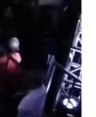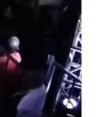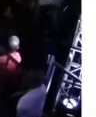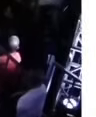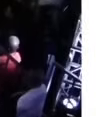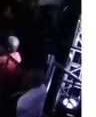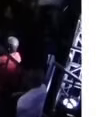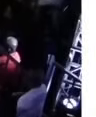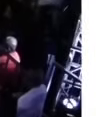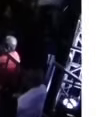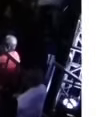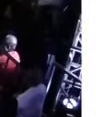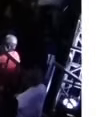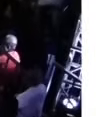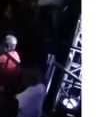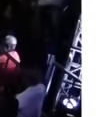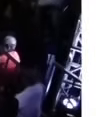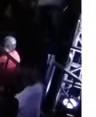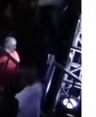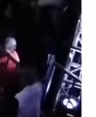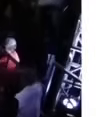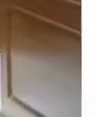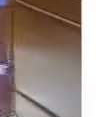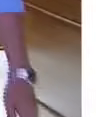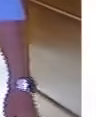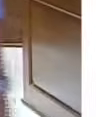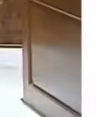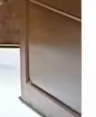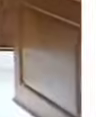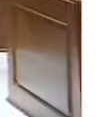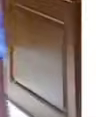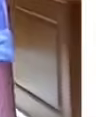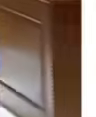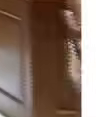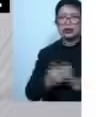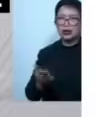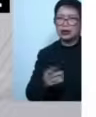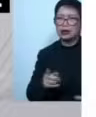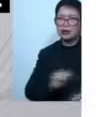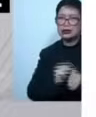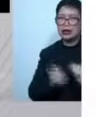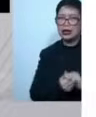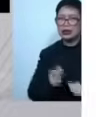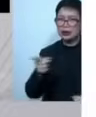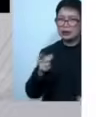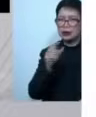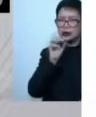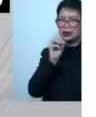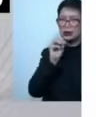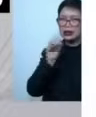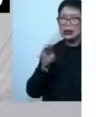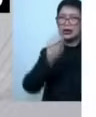beliau dipecat oleh Pak Jokowi, kemudian dibantu, dipastikan untuk ikut berkompetisi mulai